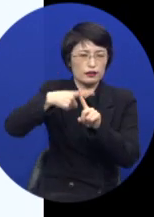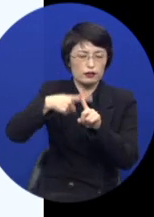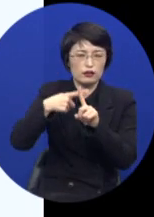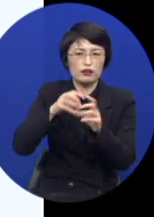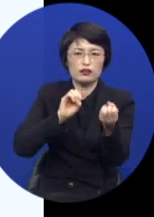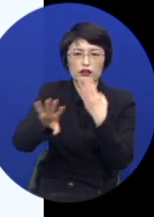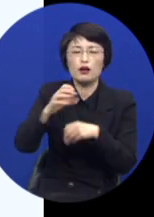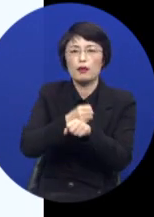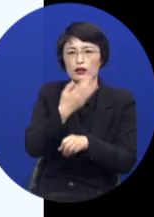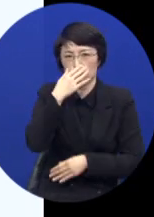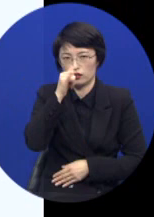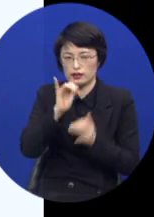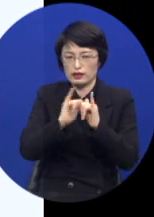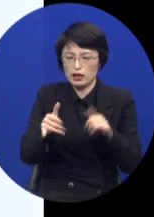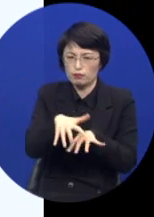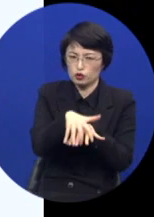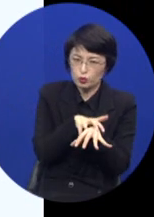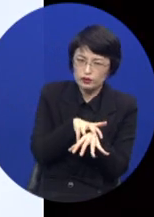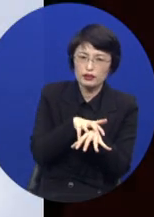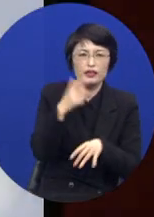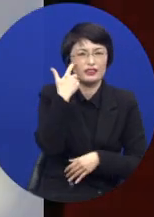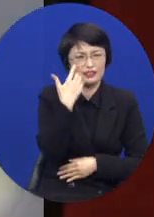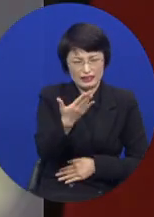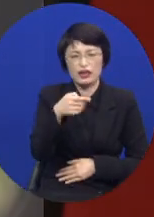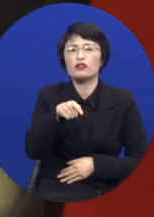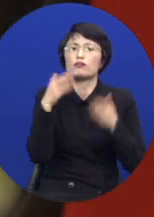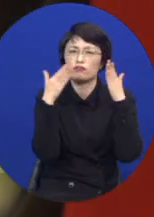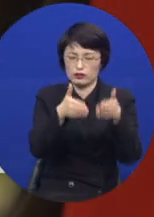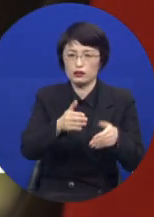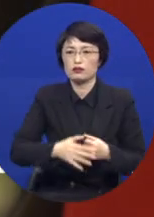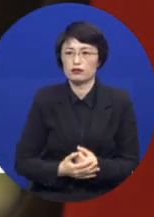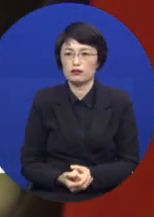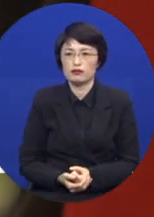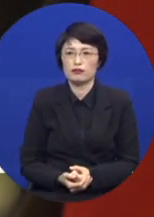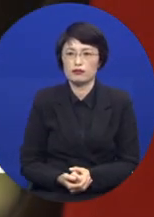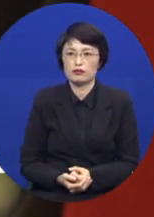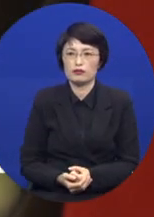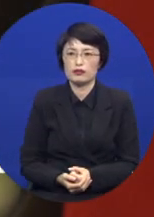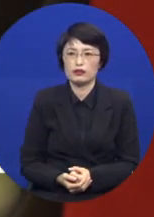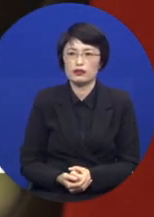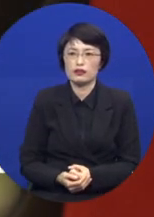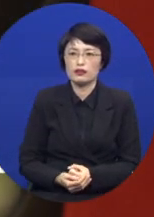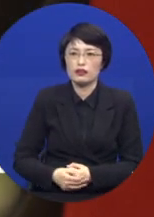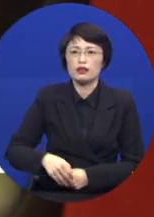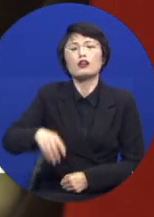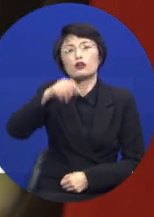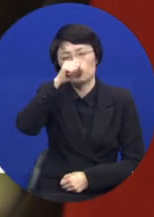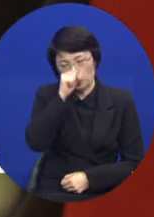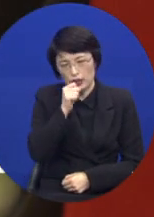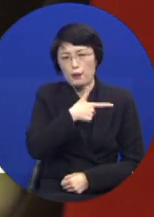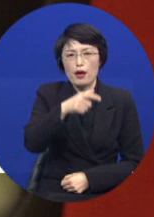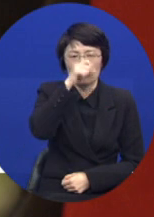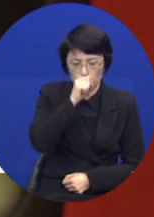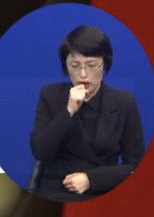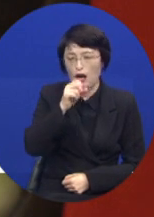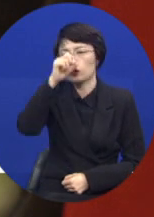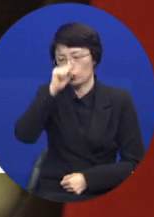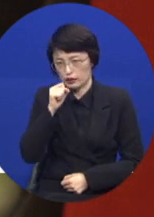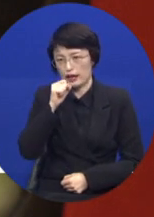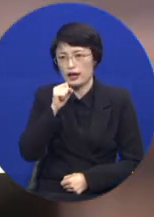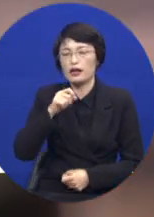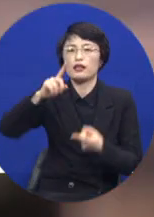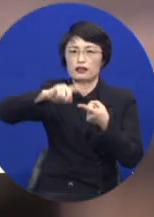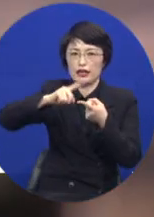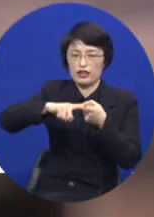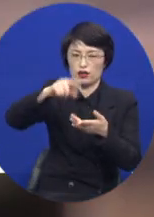조사를 버렸는지 가 핵심입니다 후보자 팡 홍어탕 한거예요 호호 복합 홍차 펼